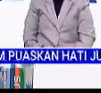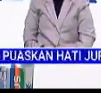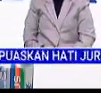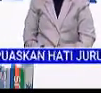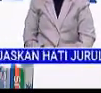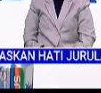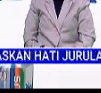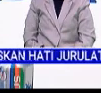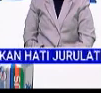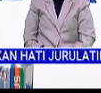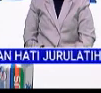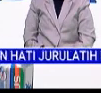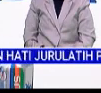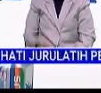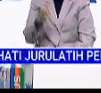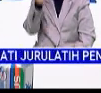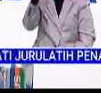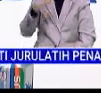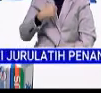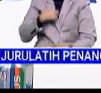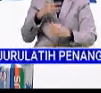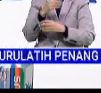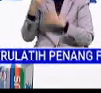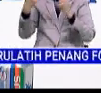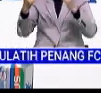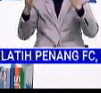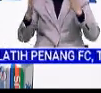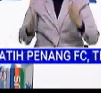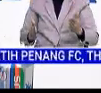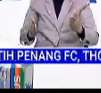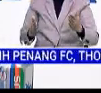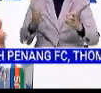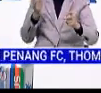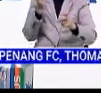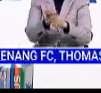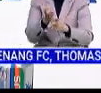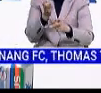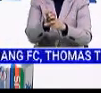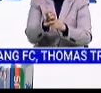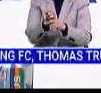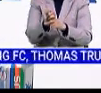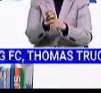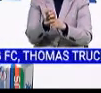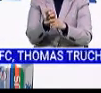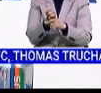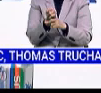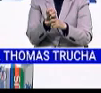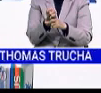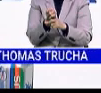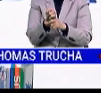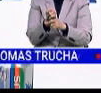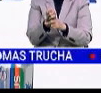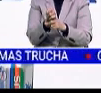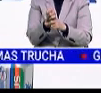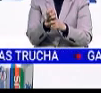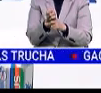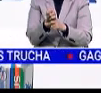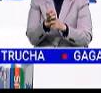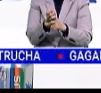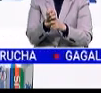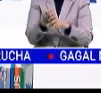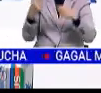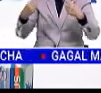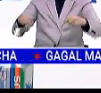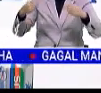Sebenarnya bagi saya dan pemain sangat-sangat tough sebab game kita dekat-dekat. So,